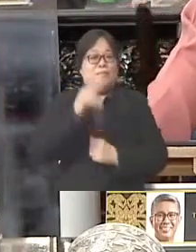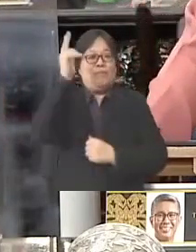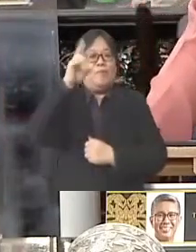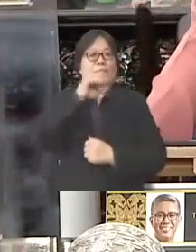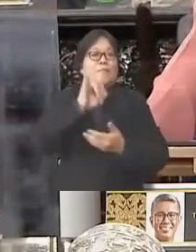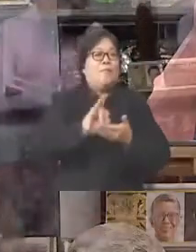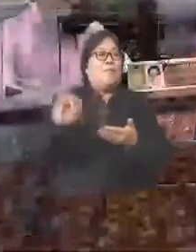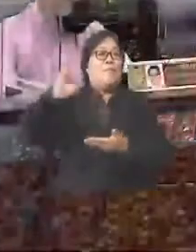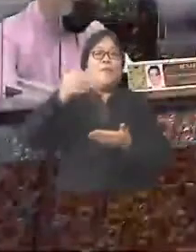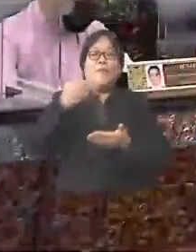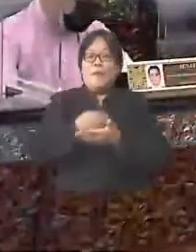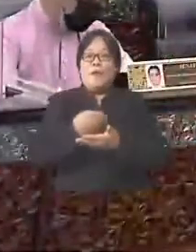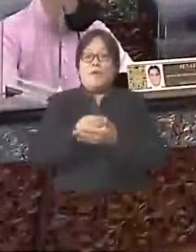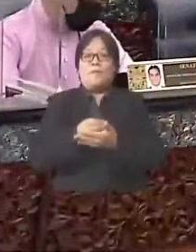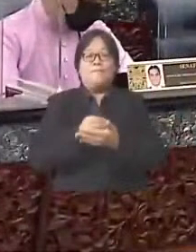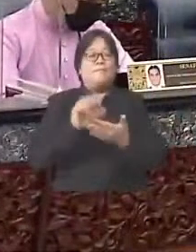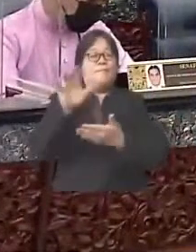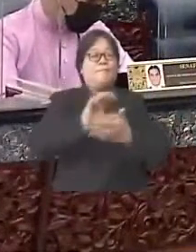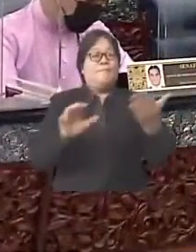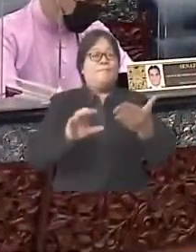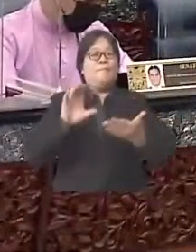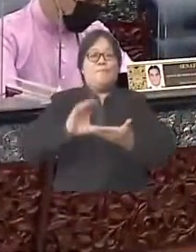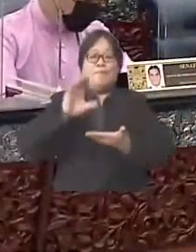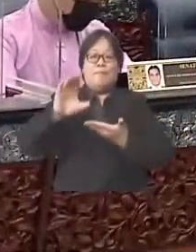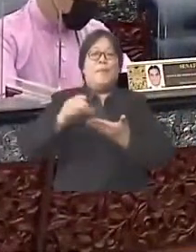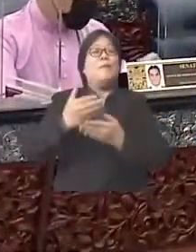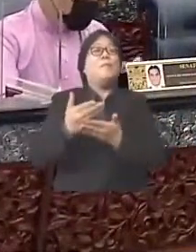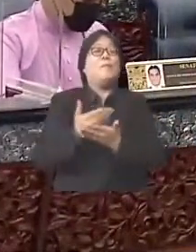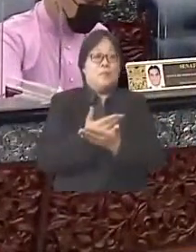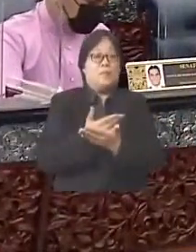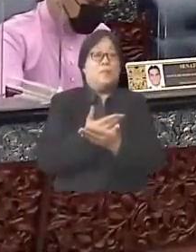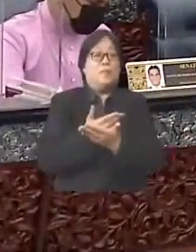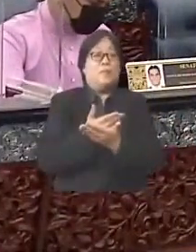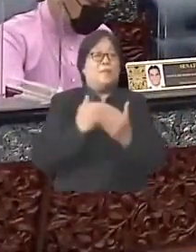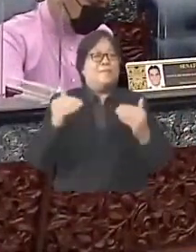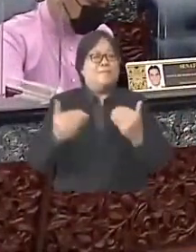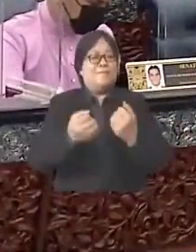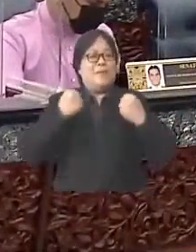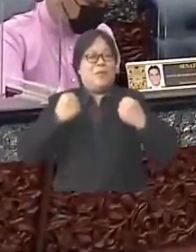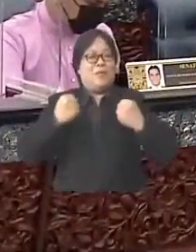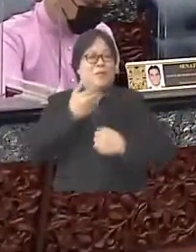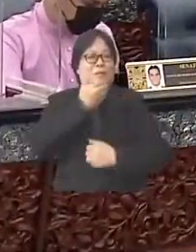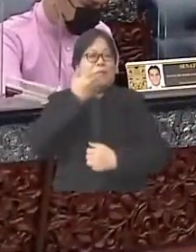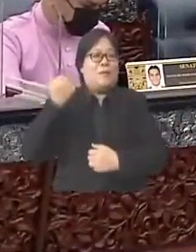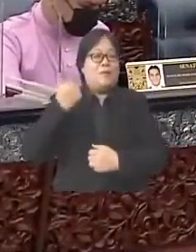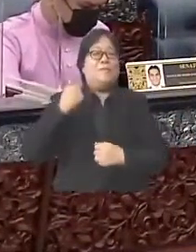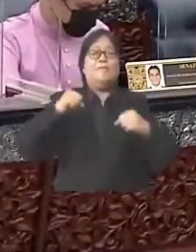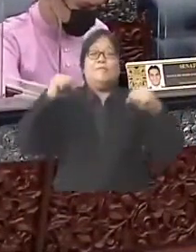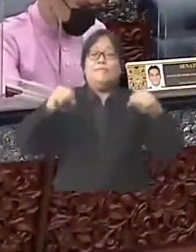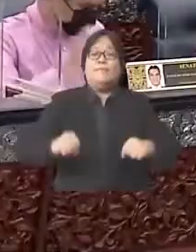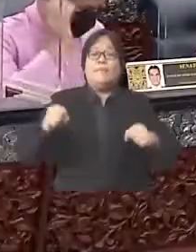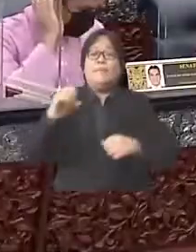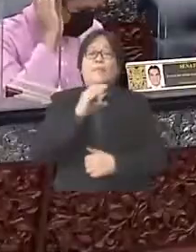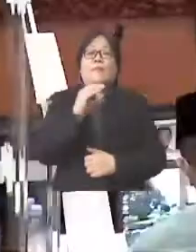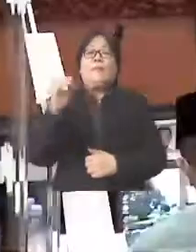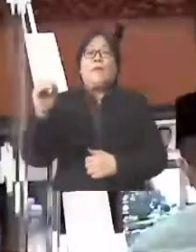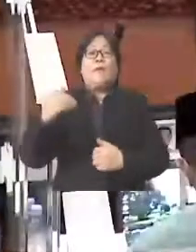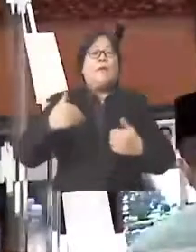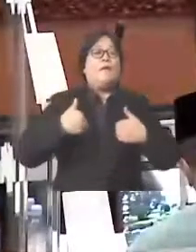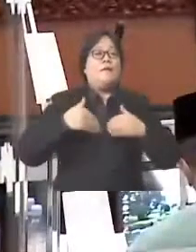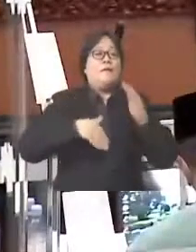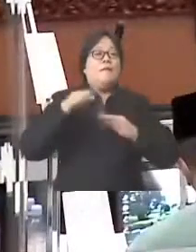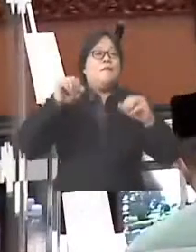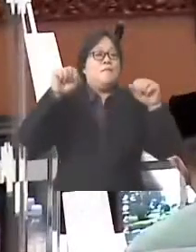dan institusi keuangan telah perang ke-1 pembiayaan bentuk baru yang lebih Anjal bagi membolehkan syari'at